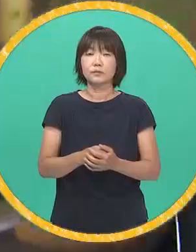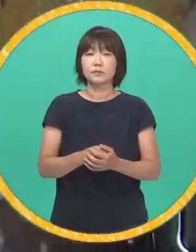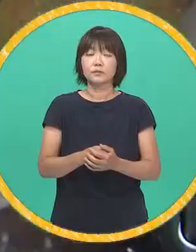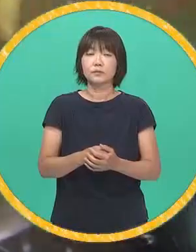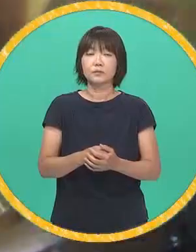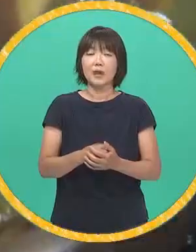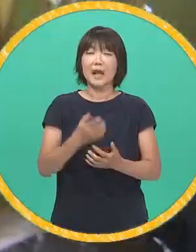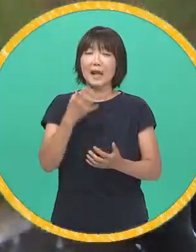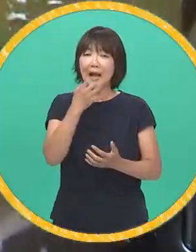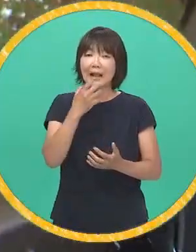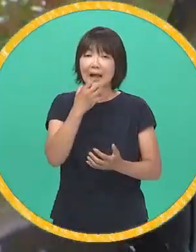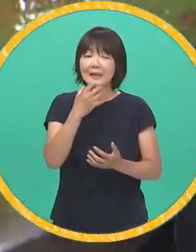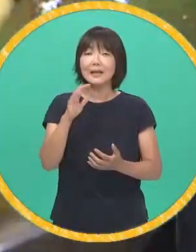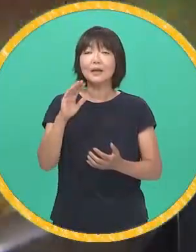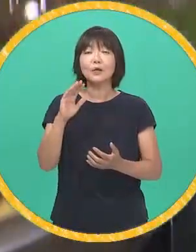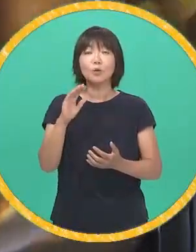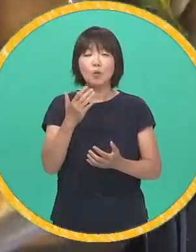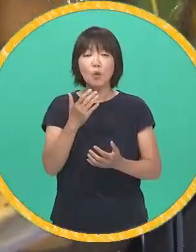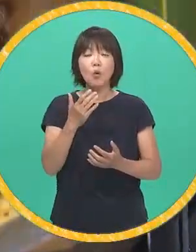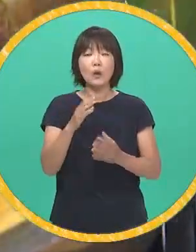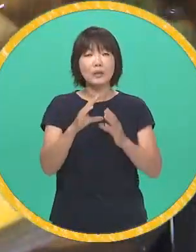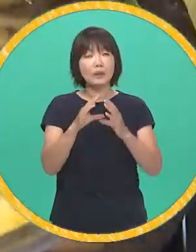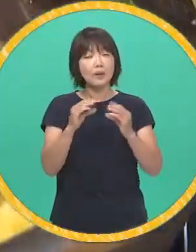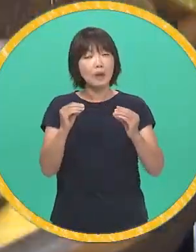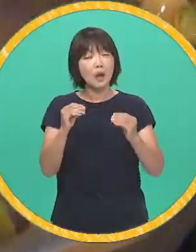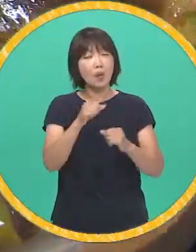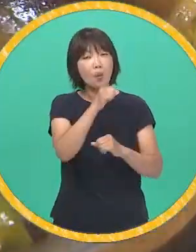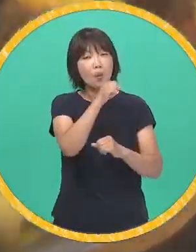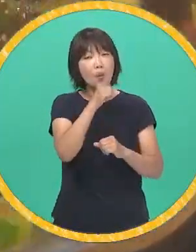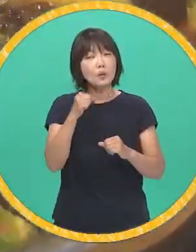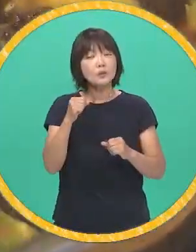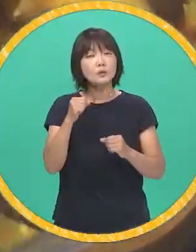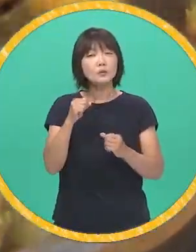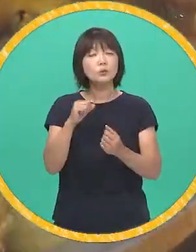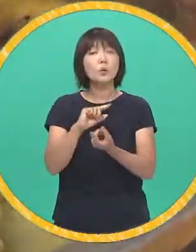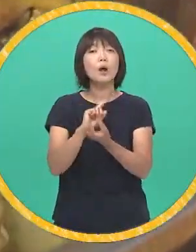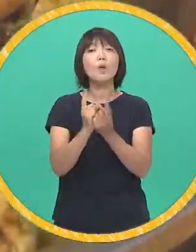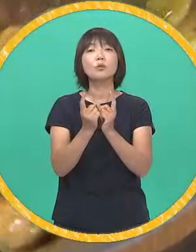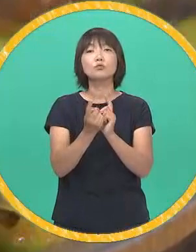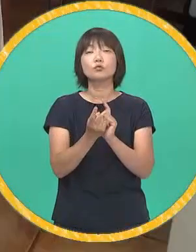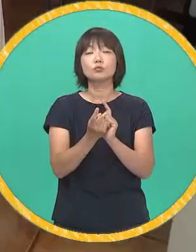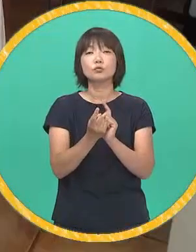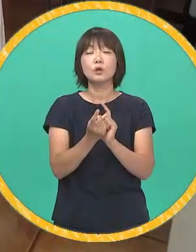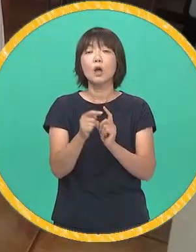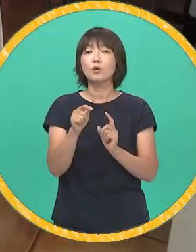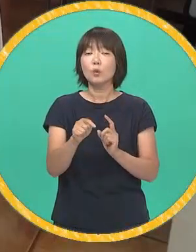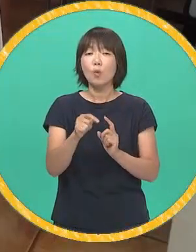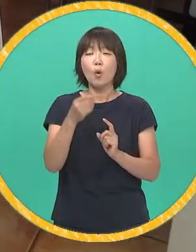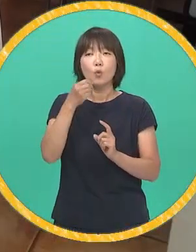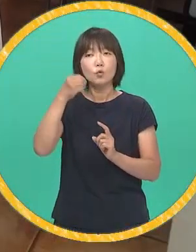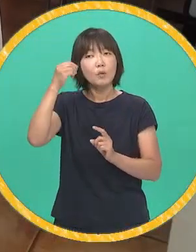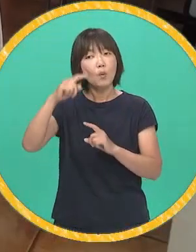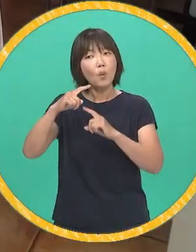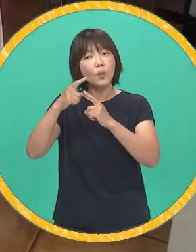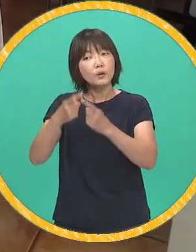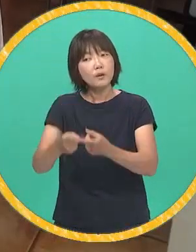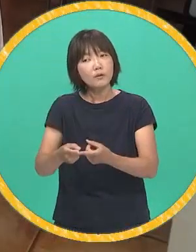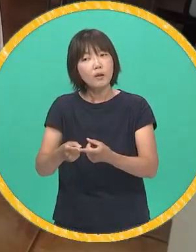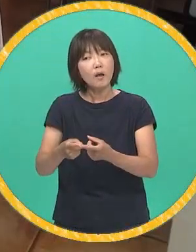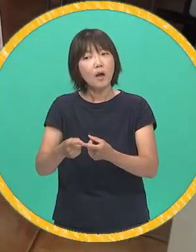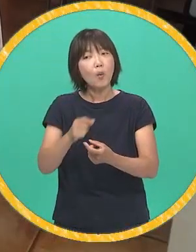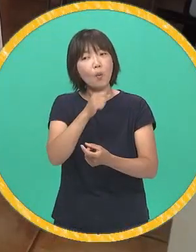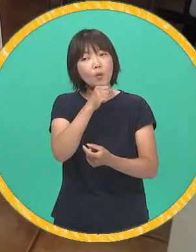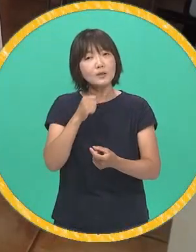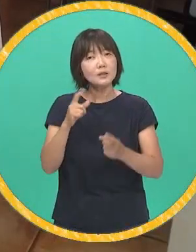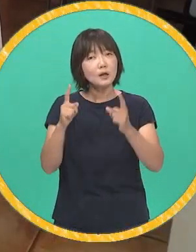と少しスパイスが立っているお料理が凄く美味しくなるんですよってそれを海でやると美味しいんじゃないかなぁ